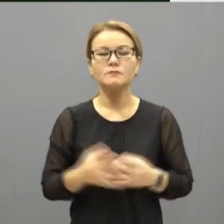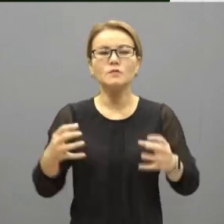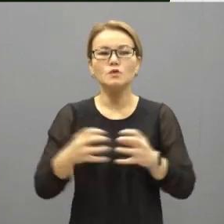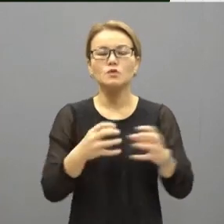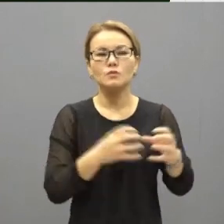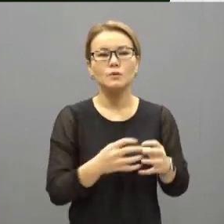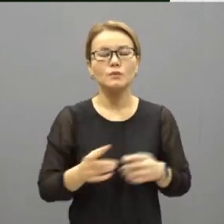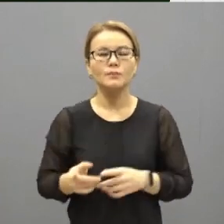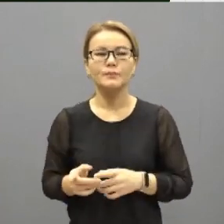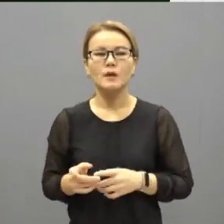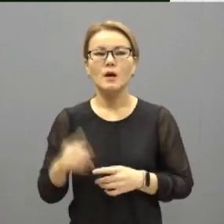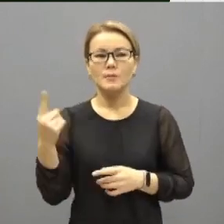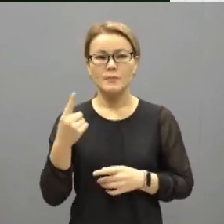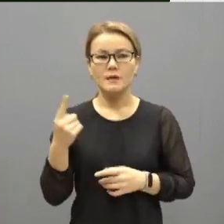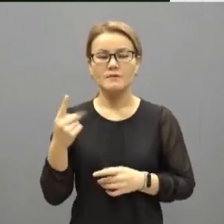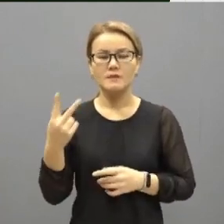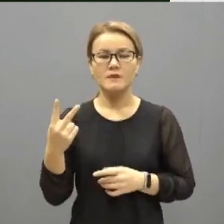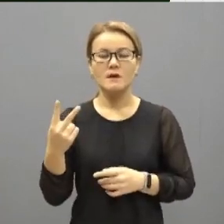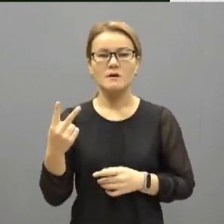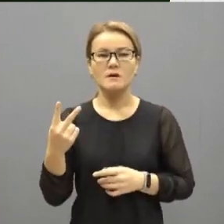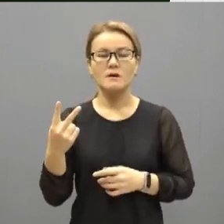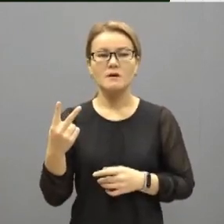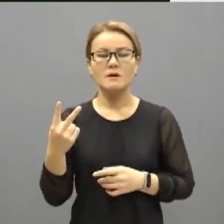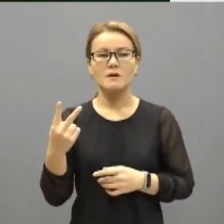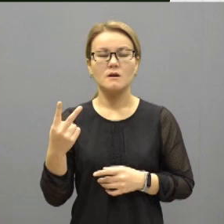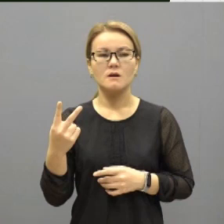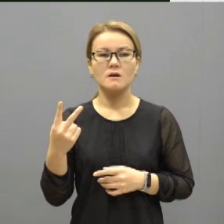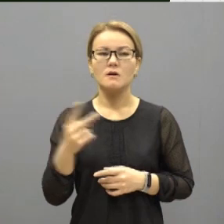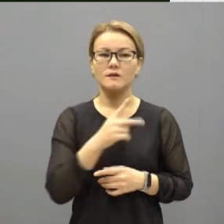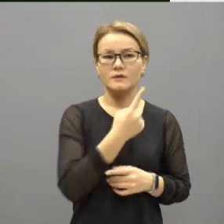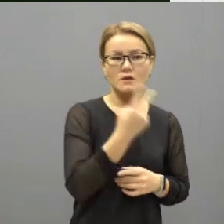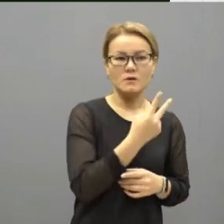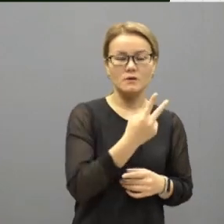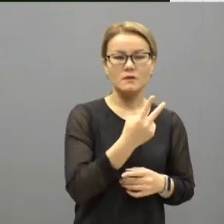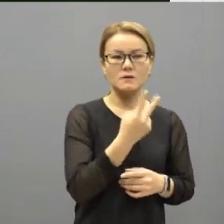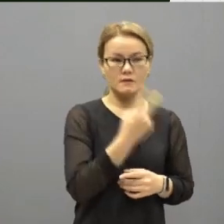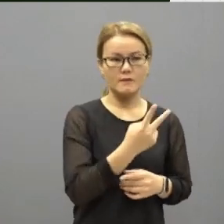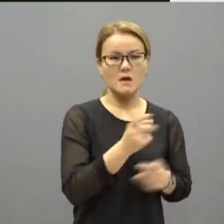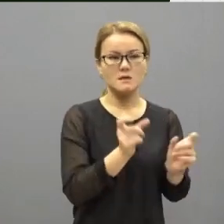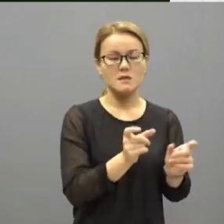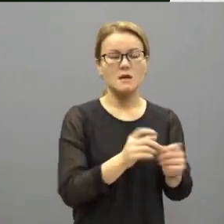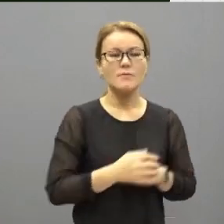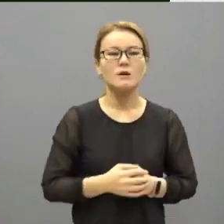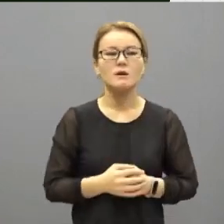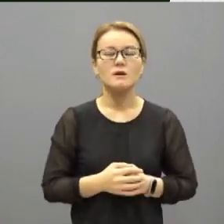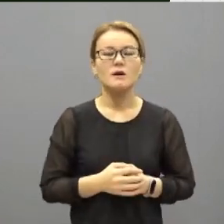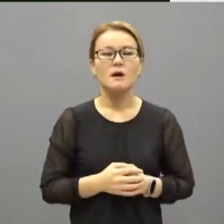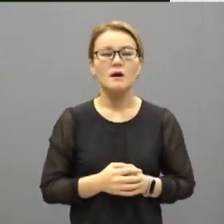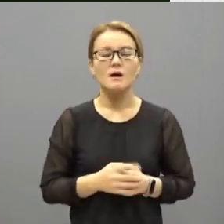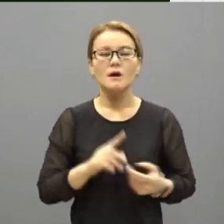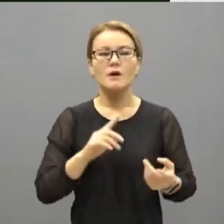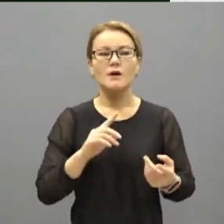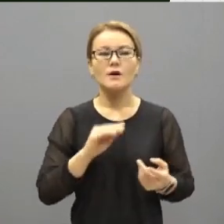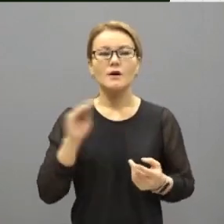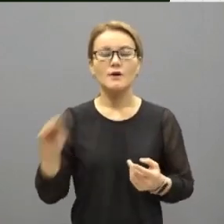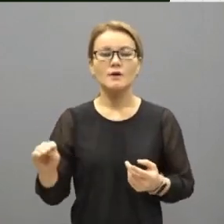Сгруппируем первые два слагаемых и вторые два слагаемых. Вынесем y в кубе из